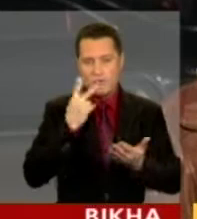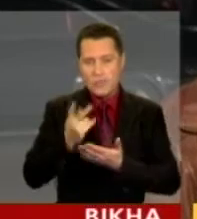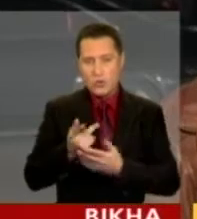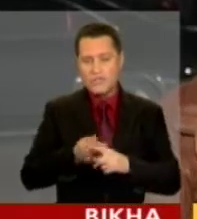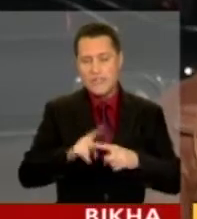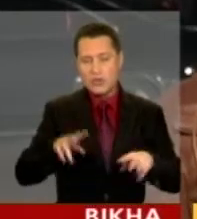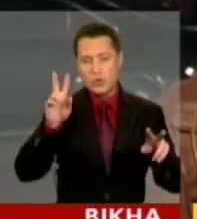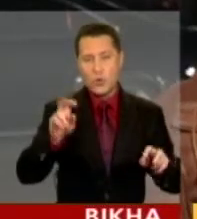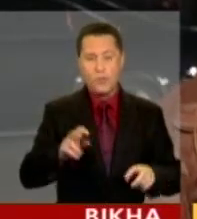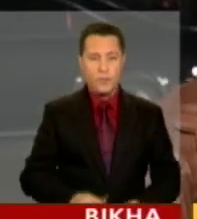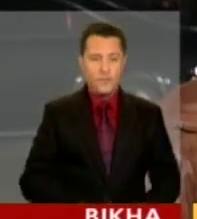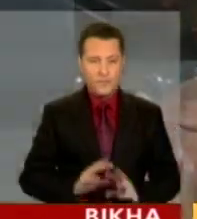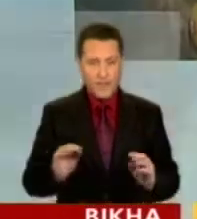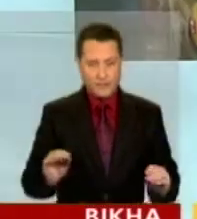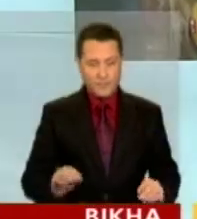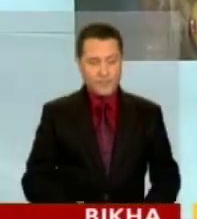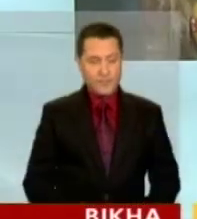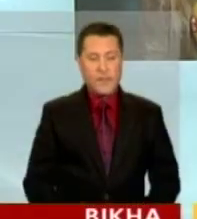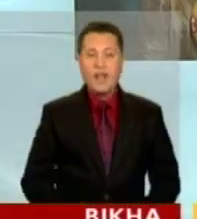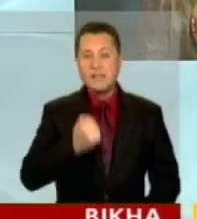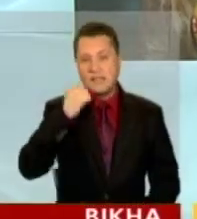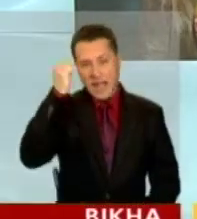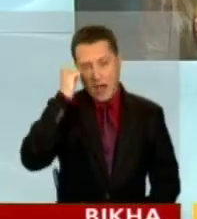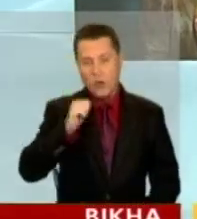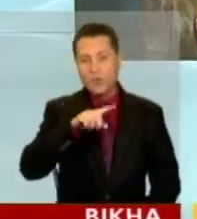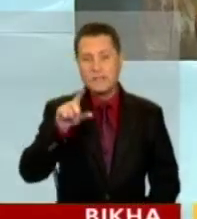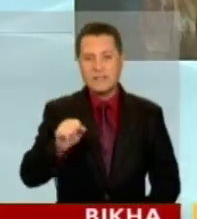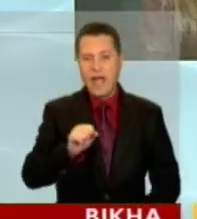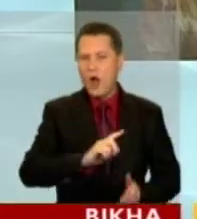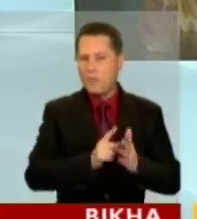темою. Поки тобі слово. Так, Юлю, дякую тобі за оперативну інформацію.